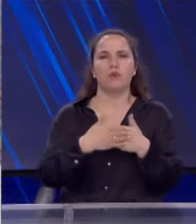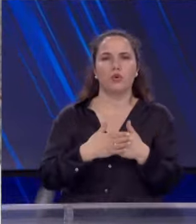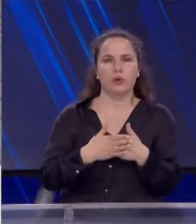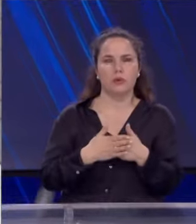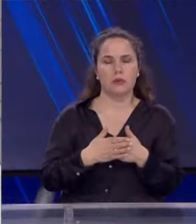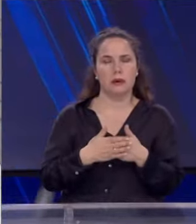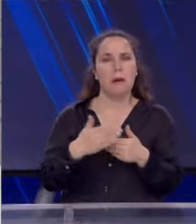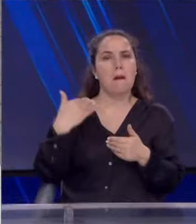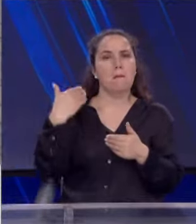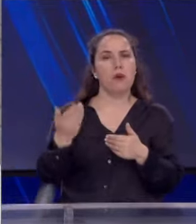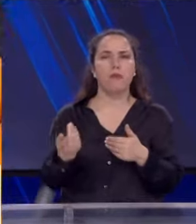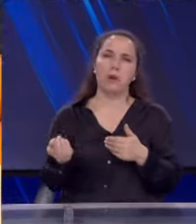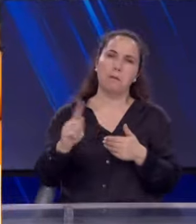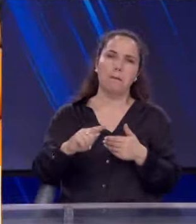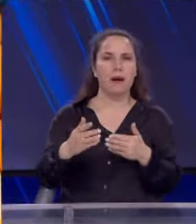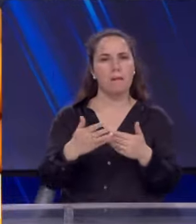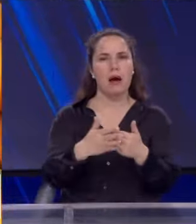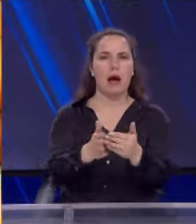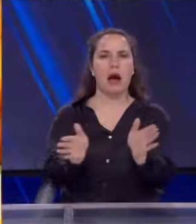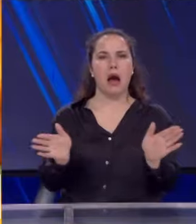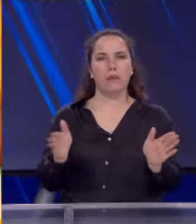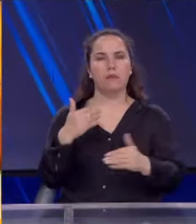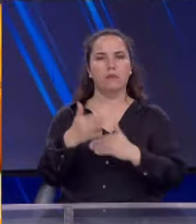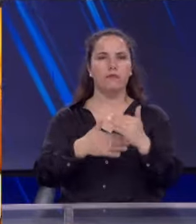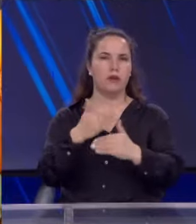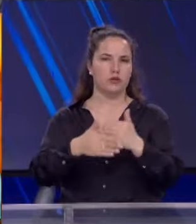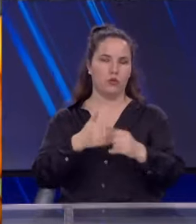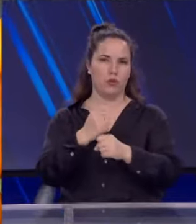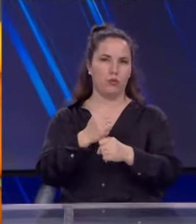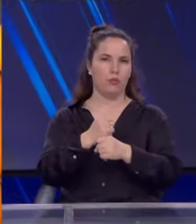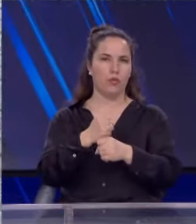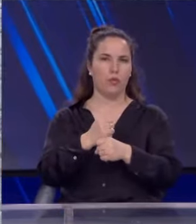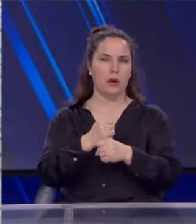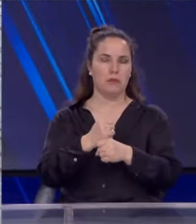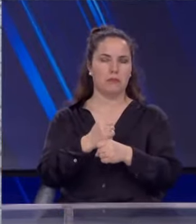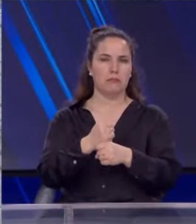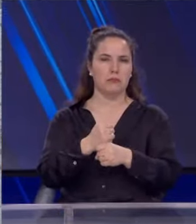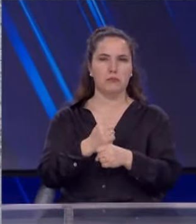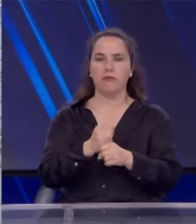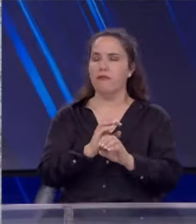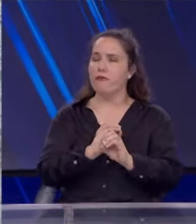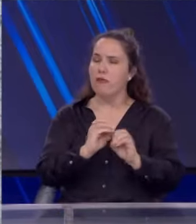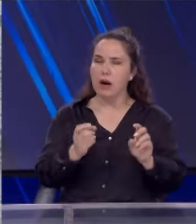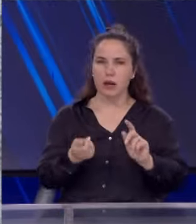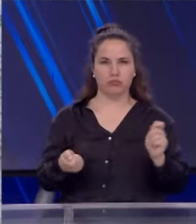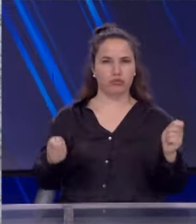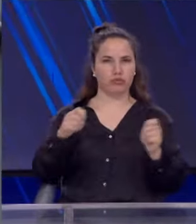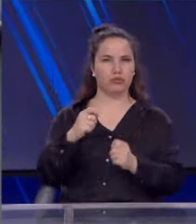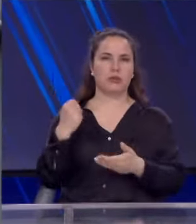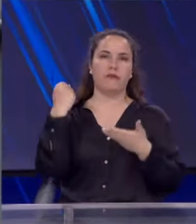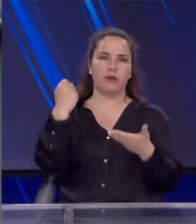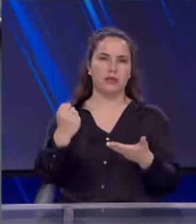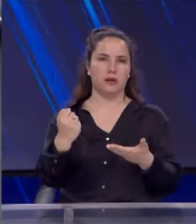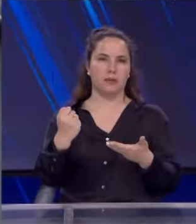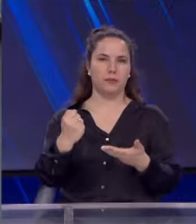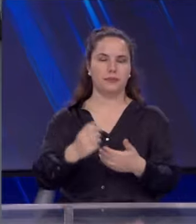së kushteve higjieno-sanitare dhe atyre të tregtimit. Më pas, ai u rihap pas një ndërhyrje në infrastrukturë.